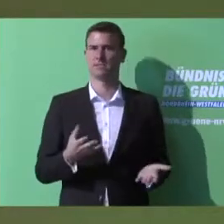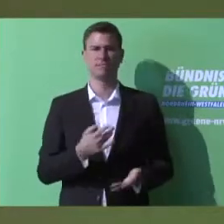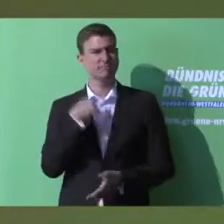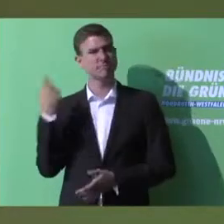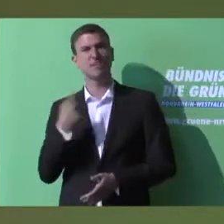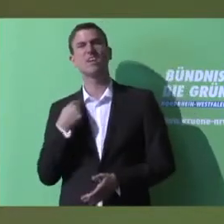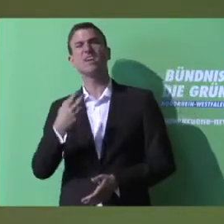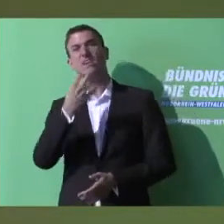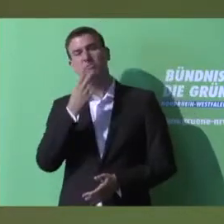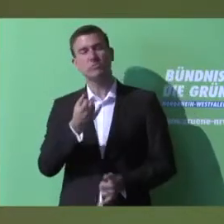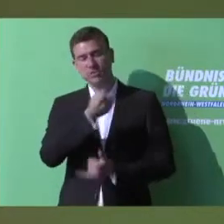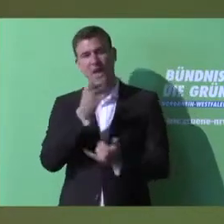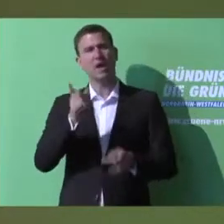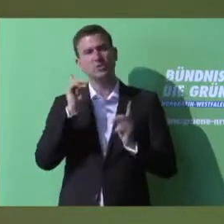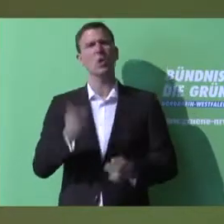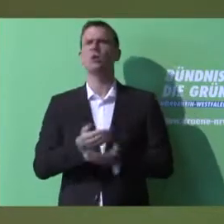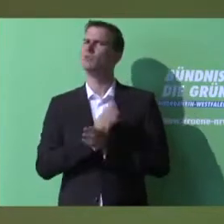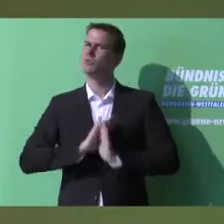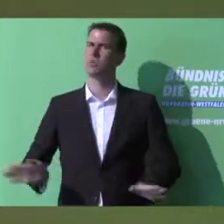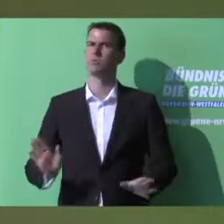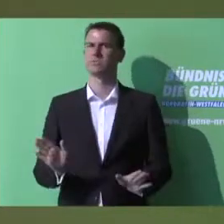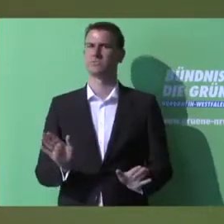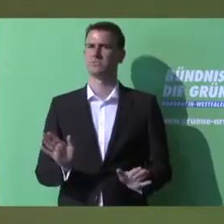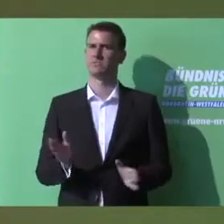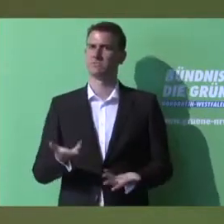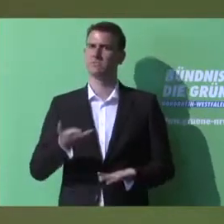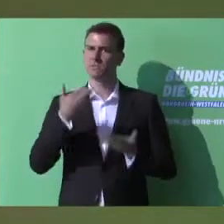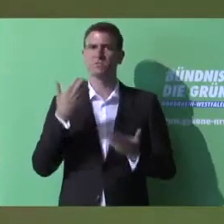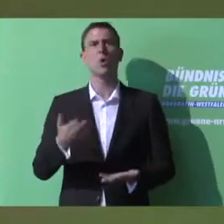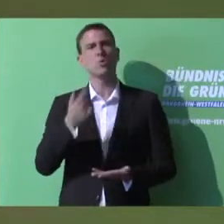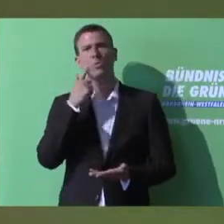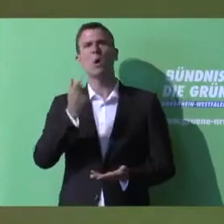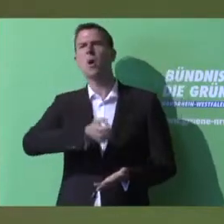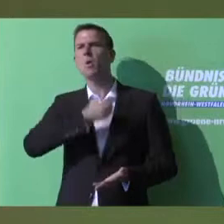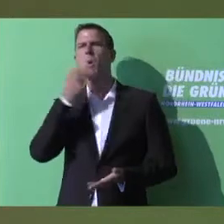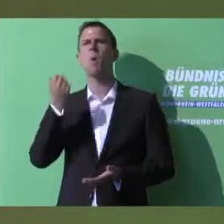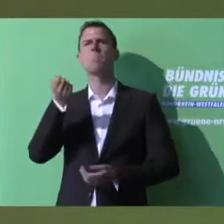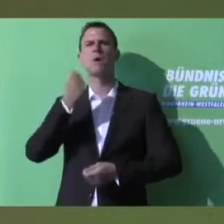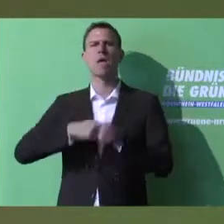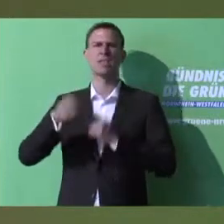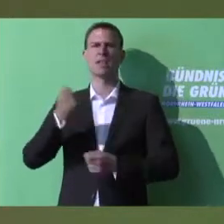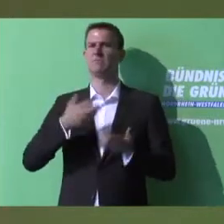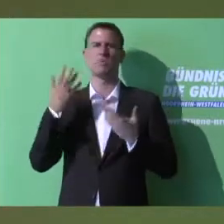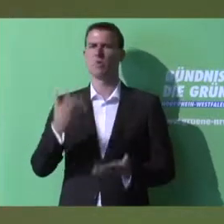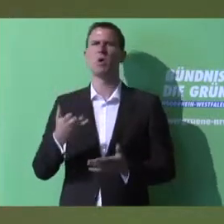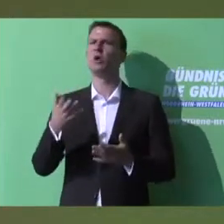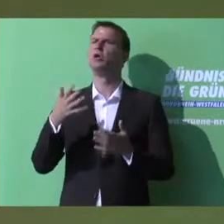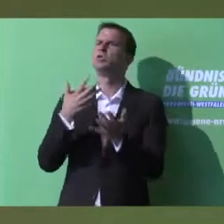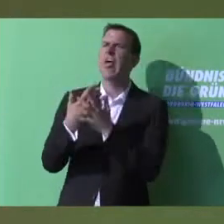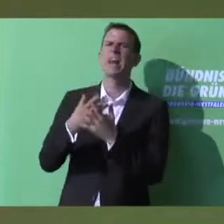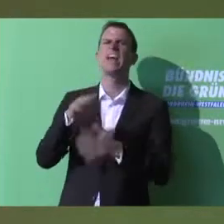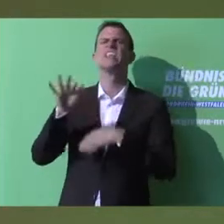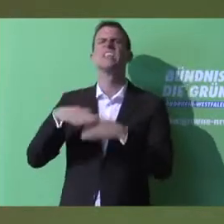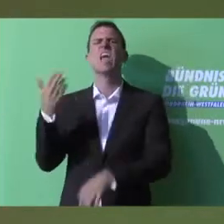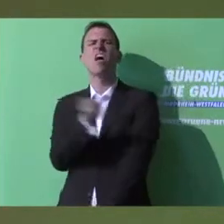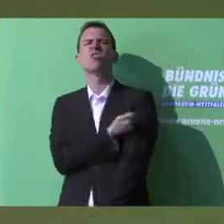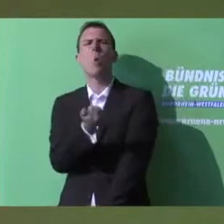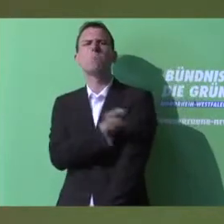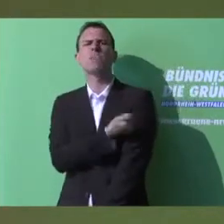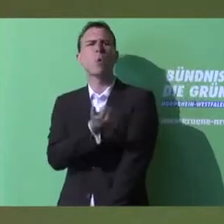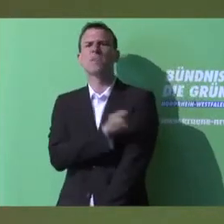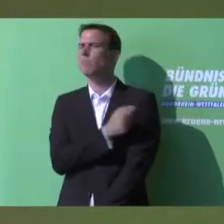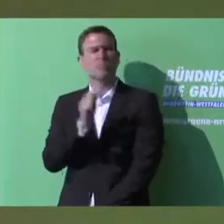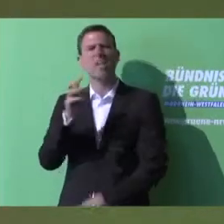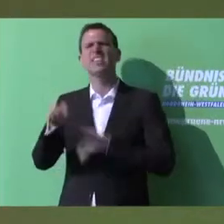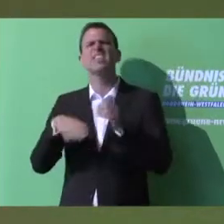wollen, dass endlich Schluss gemacht wird mit dem Drogenhandel im Stall. Tierdoping mit